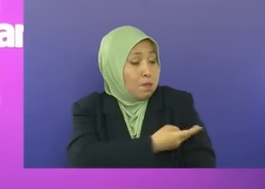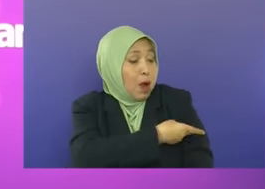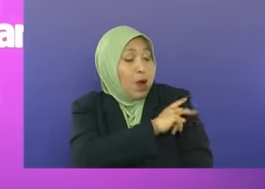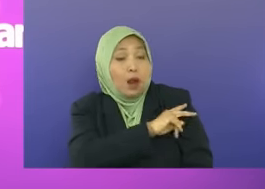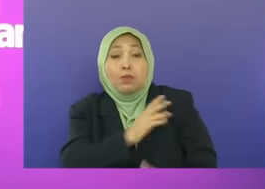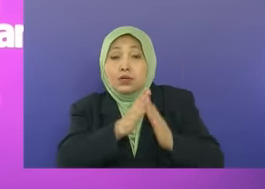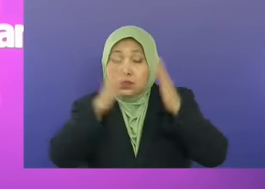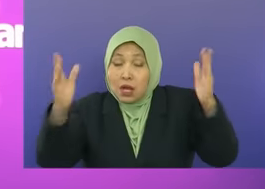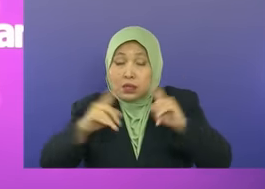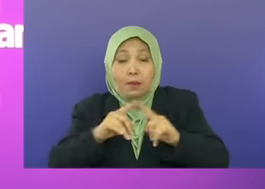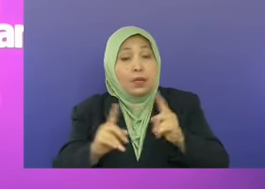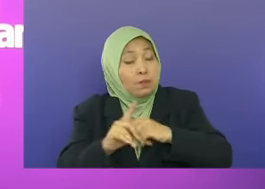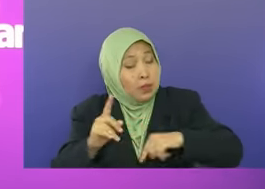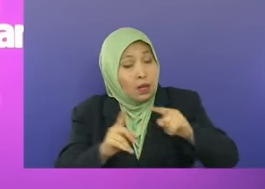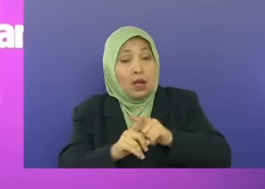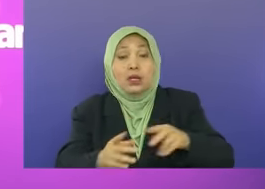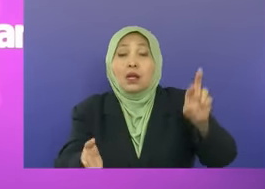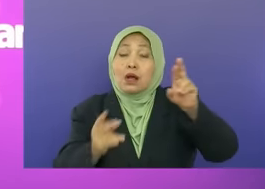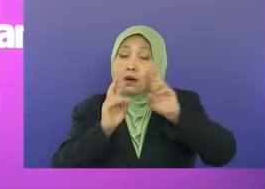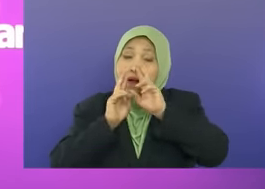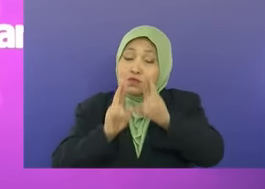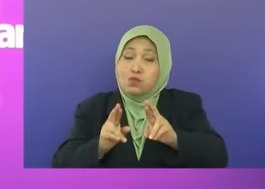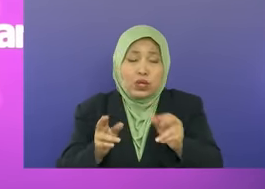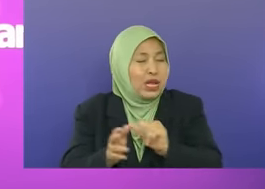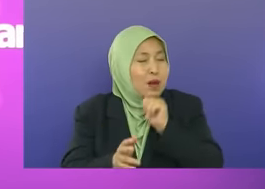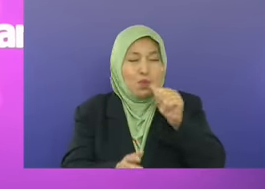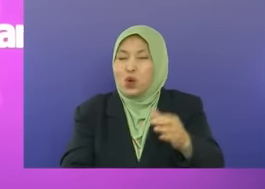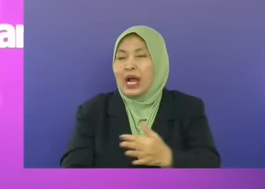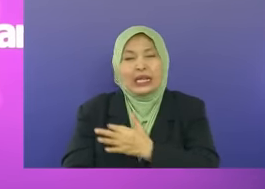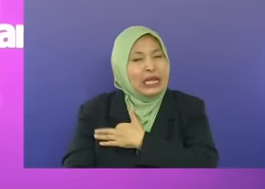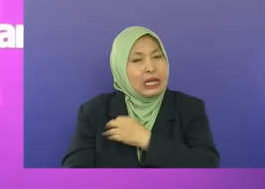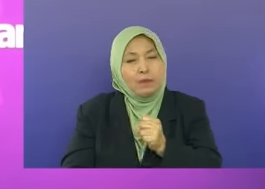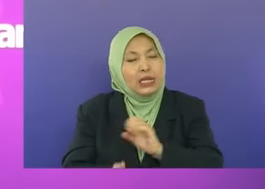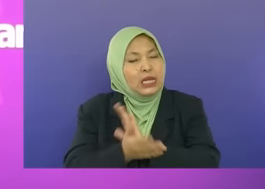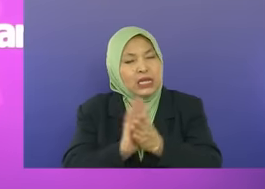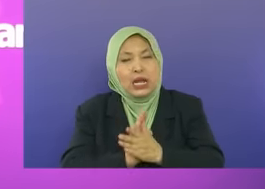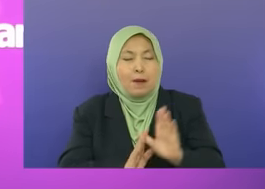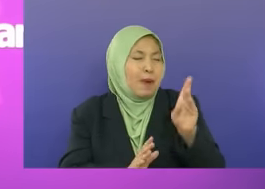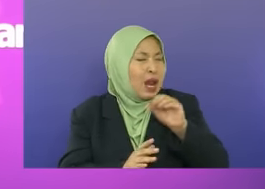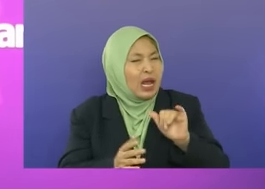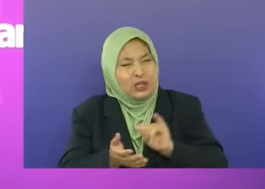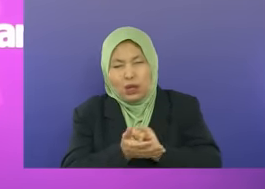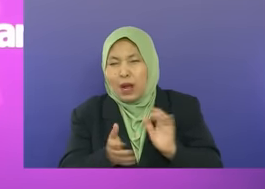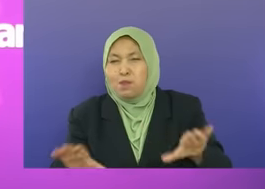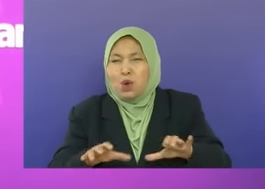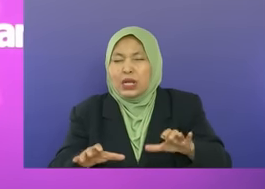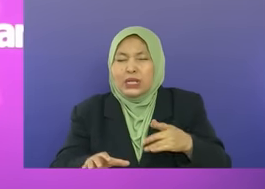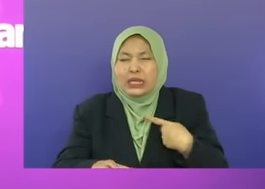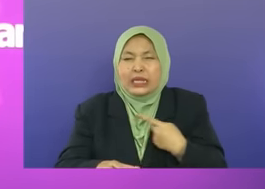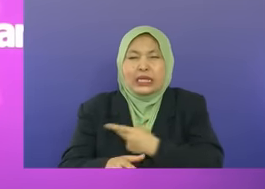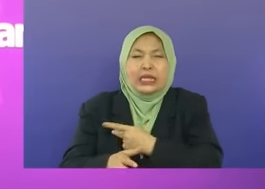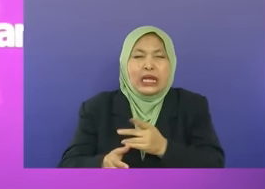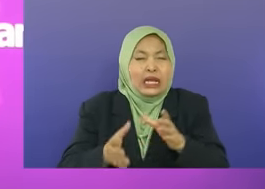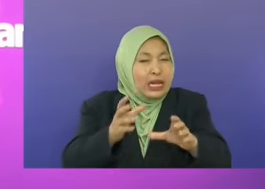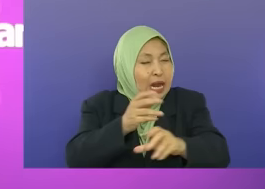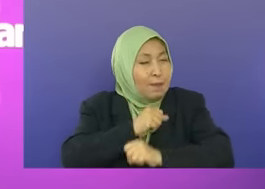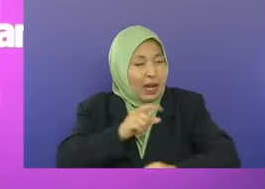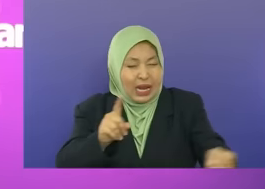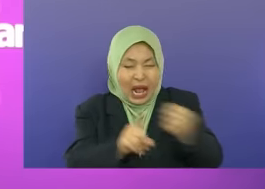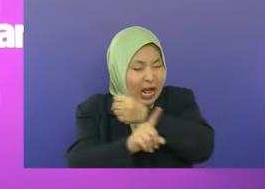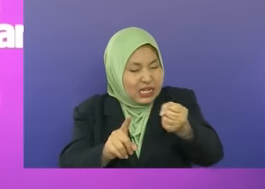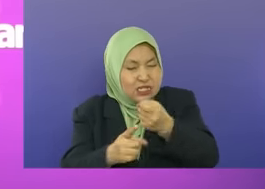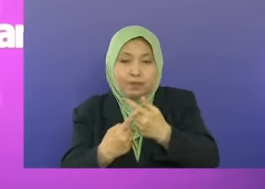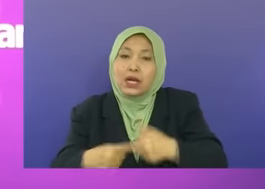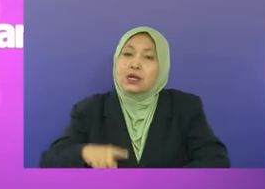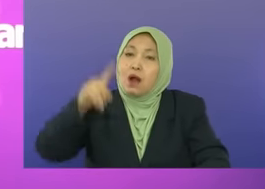tetapi respon dengan bukan iman bala itu akan menyebabkan kita mendapat azab daripada